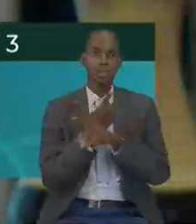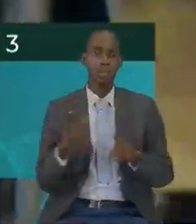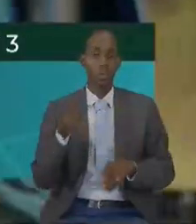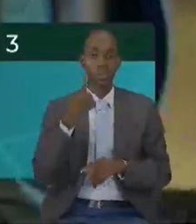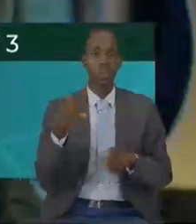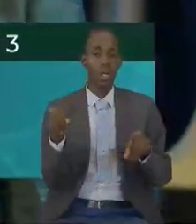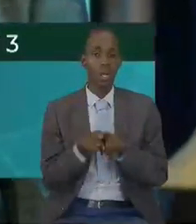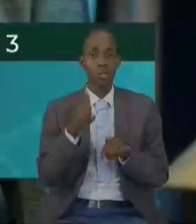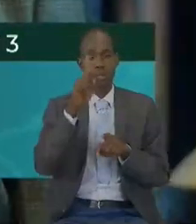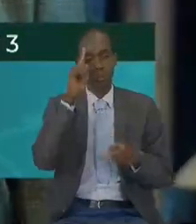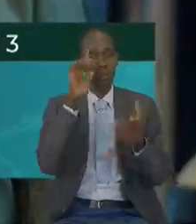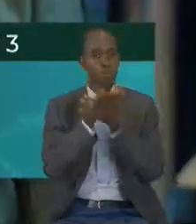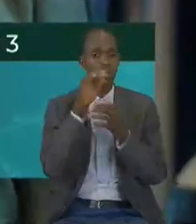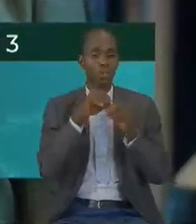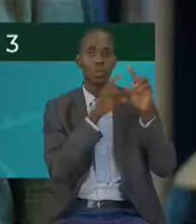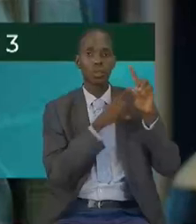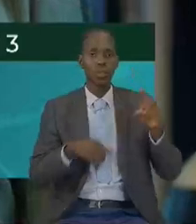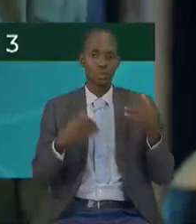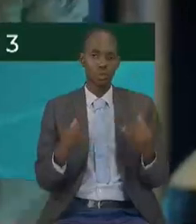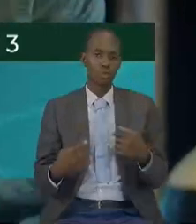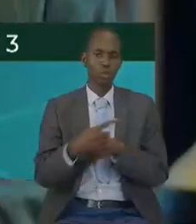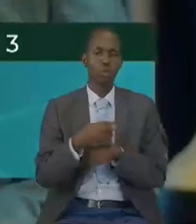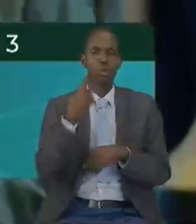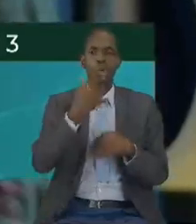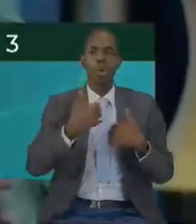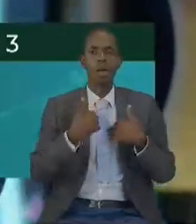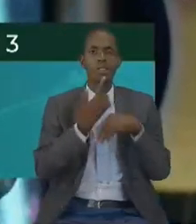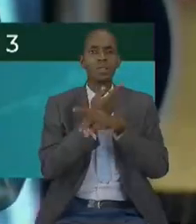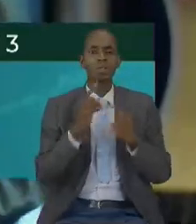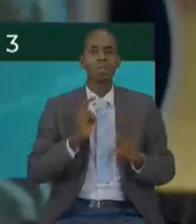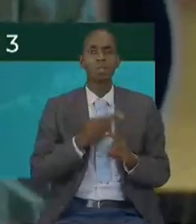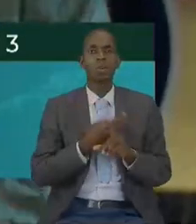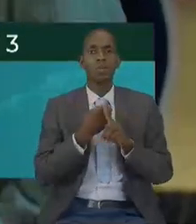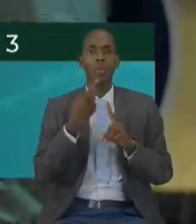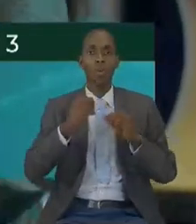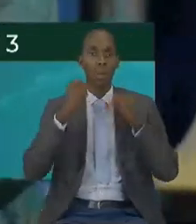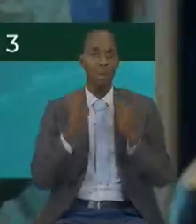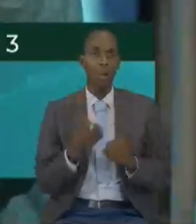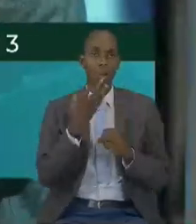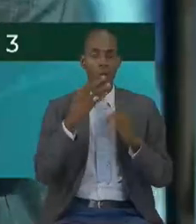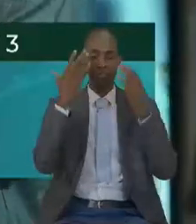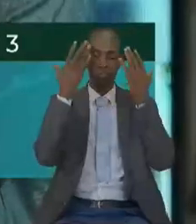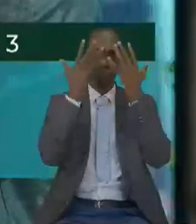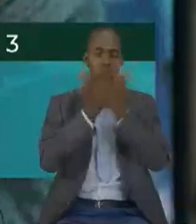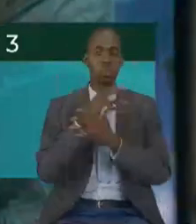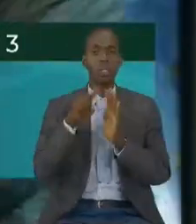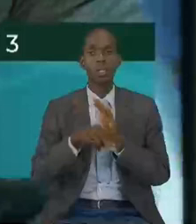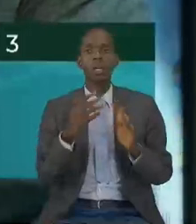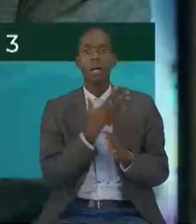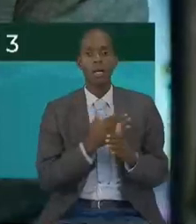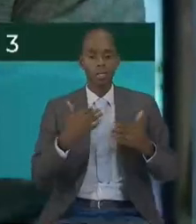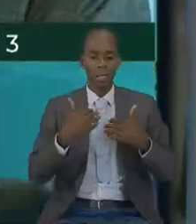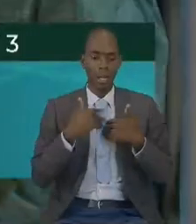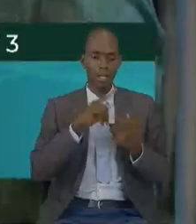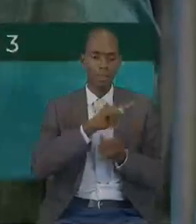te délivrer. Comme tu fais confiance au Seigneur aujourd'hui, qui nous a délivré de la puissance des ténèbres et